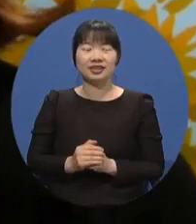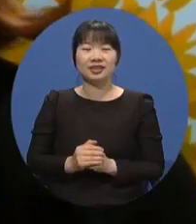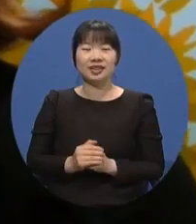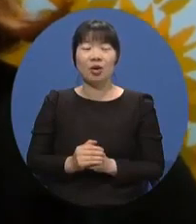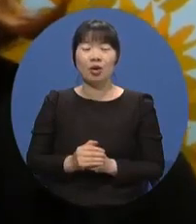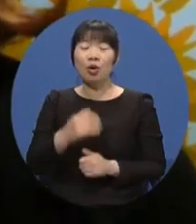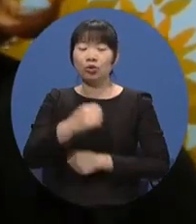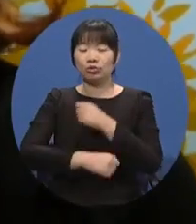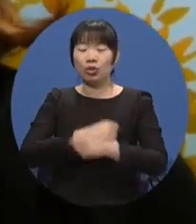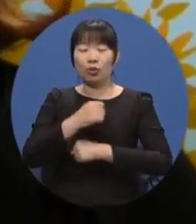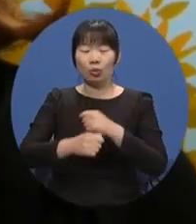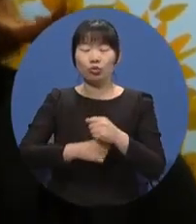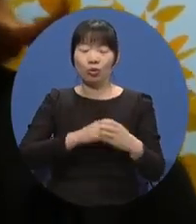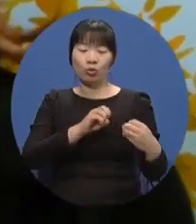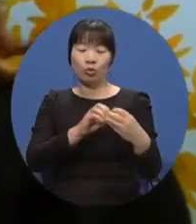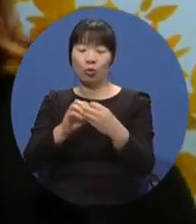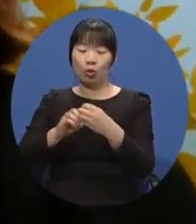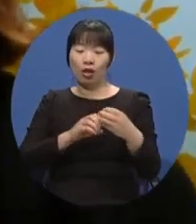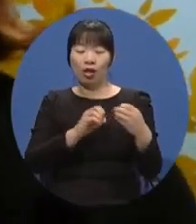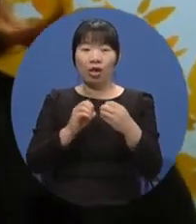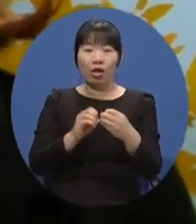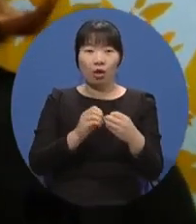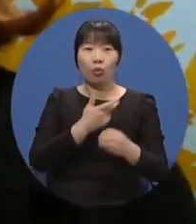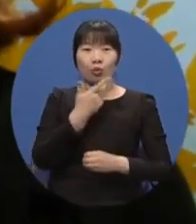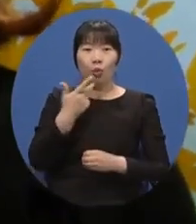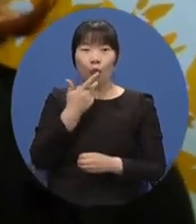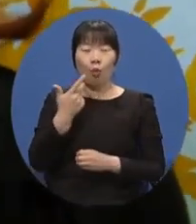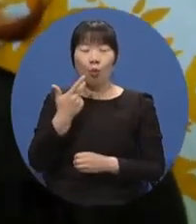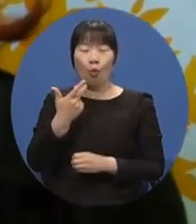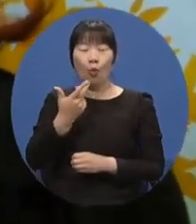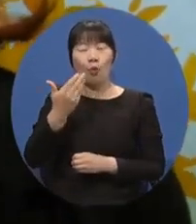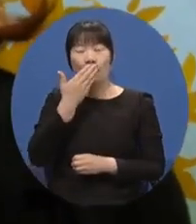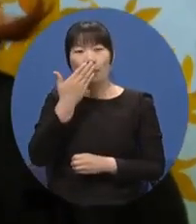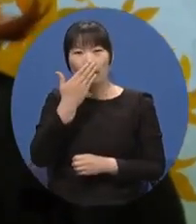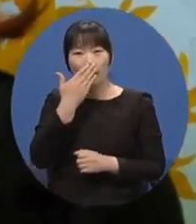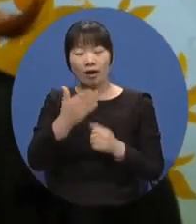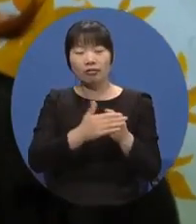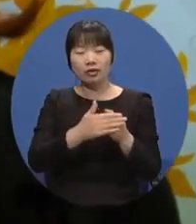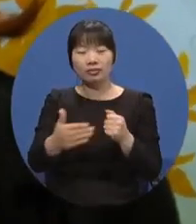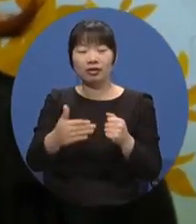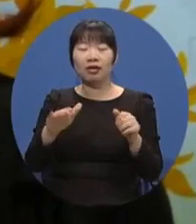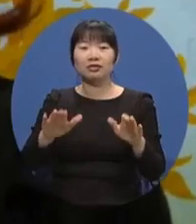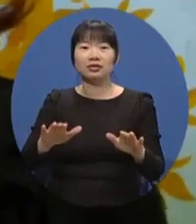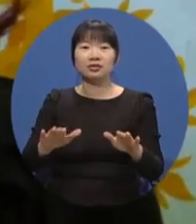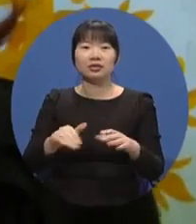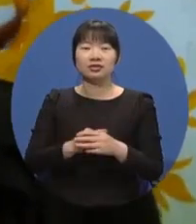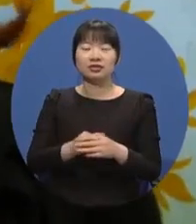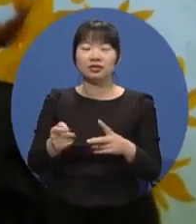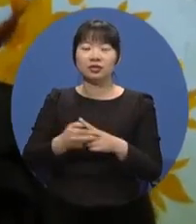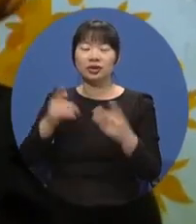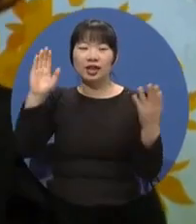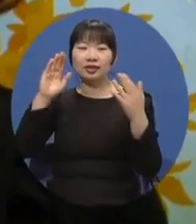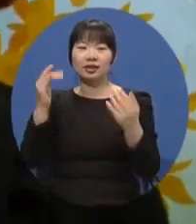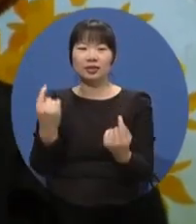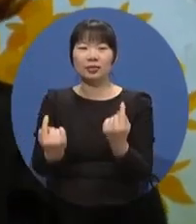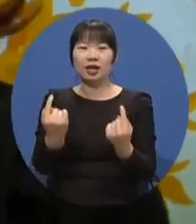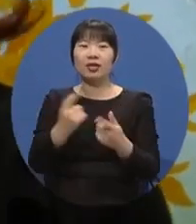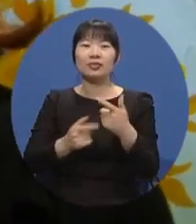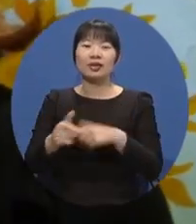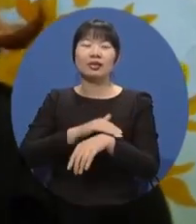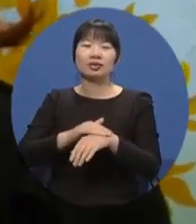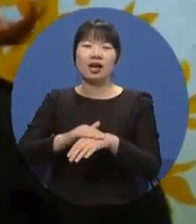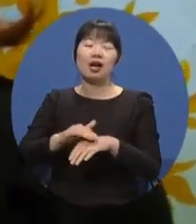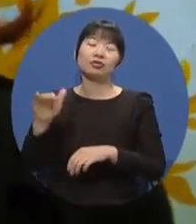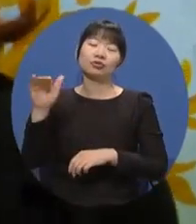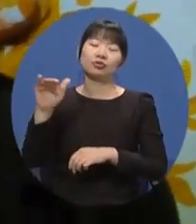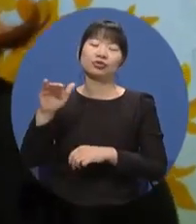토킹이 되는 정도고요. 저랑 이제 대화가 될 정도이기 때문에 이제 지금 아이들 초등학생 아이들보다도 훨씬 더 잘하는